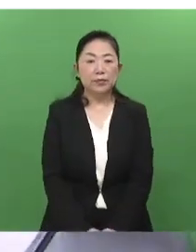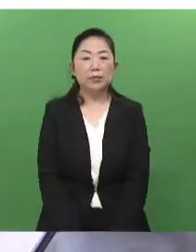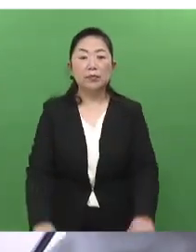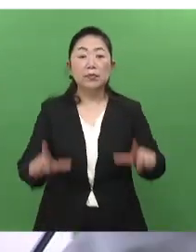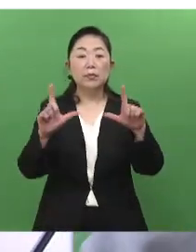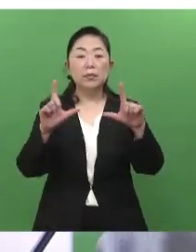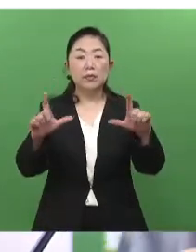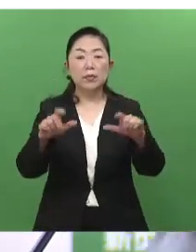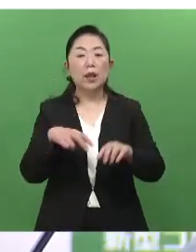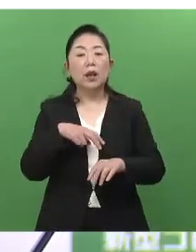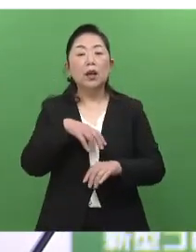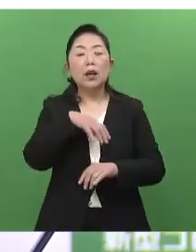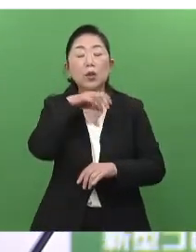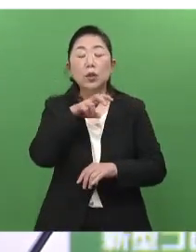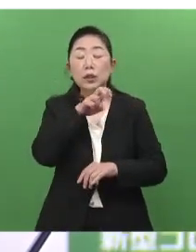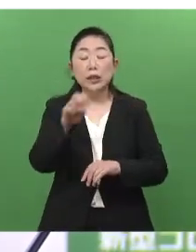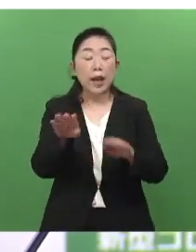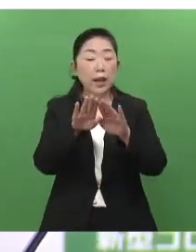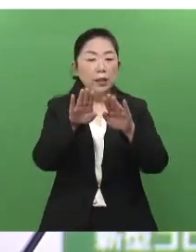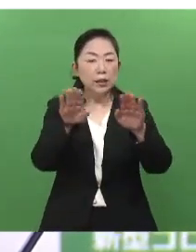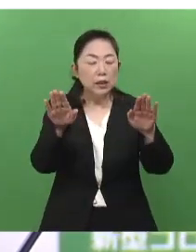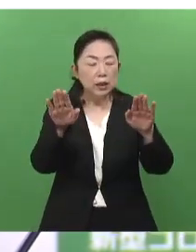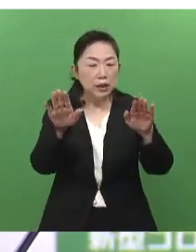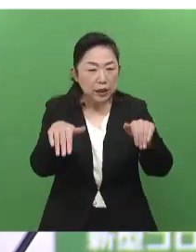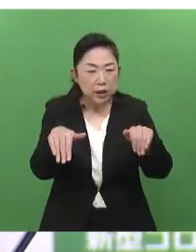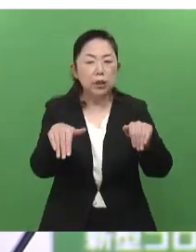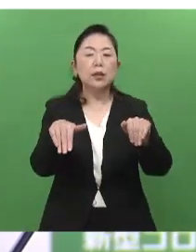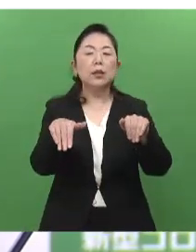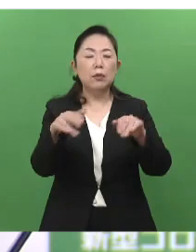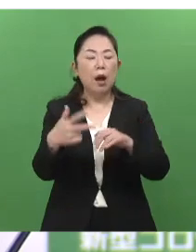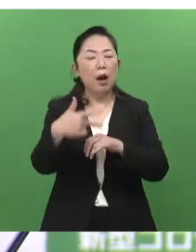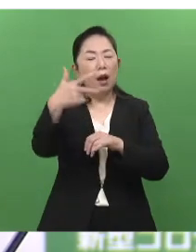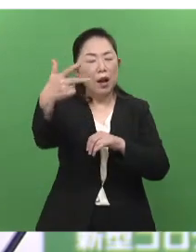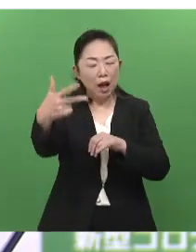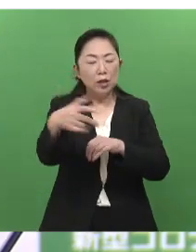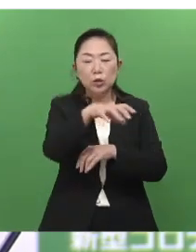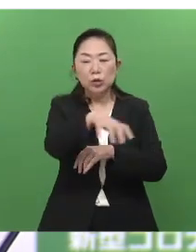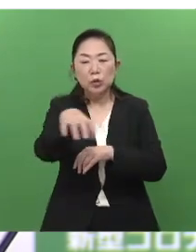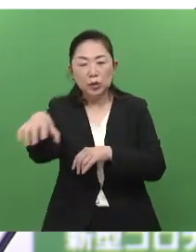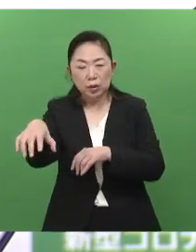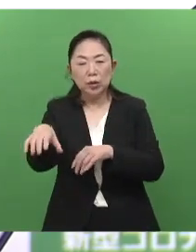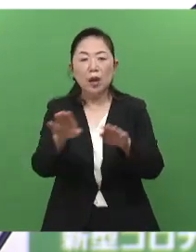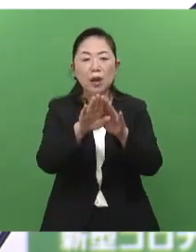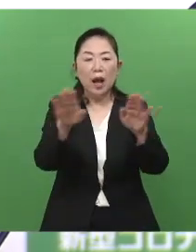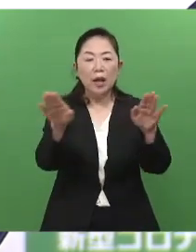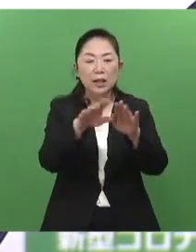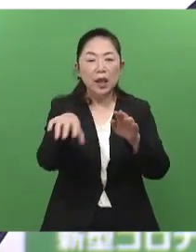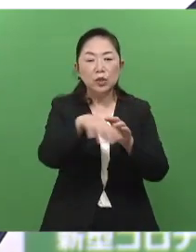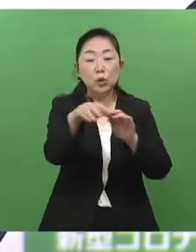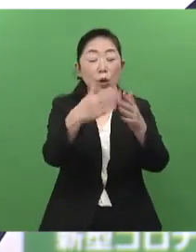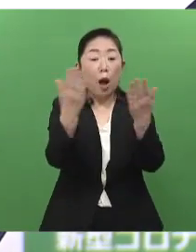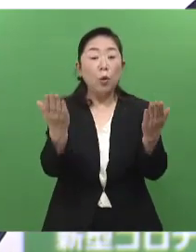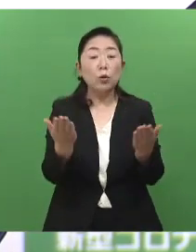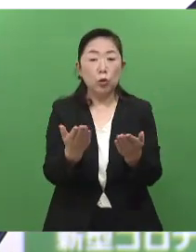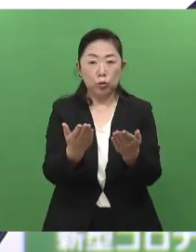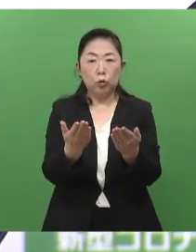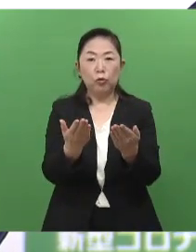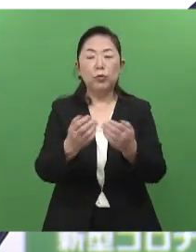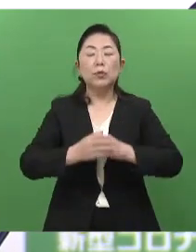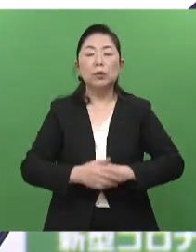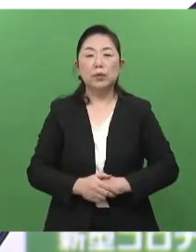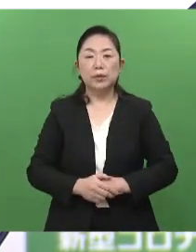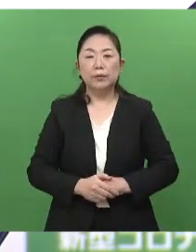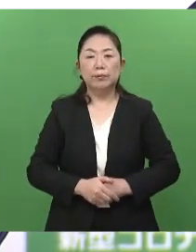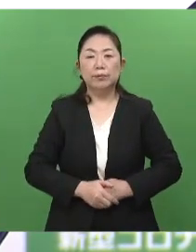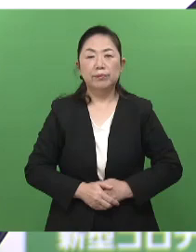もう成人式というと来週が多いかと思います。ほとんどの、ま